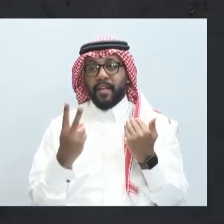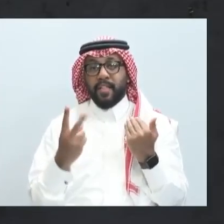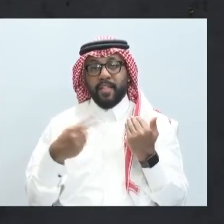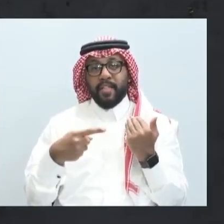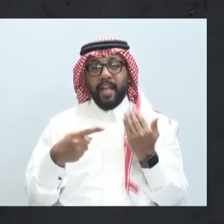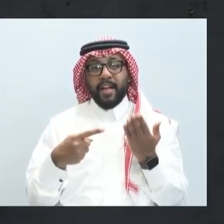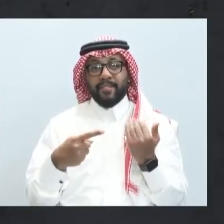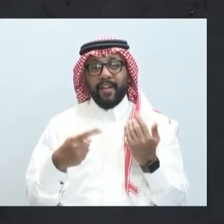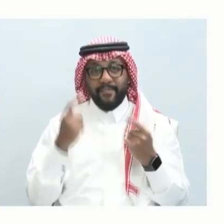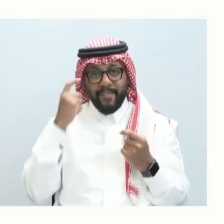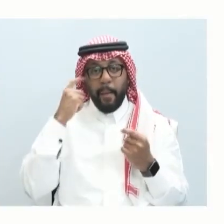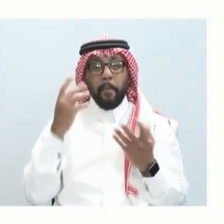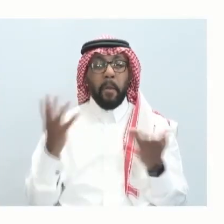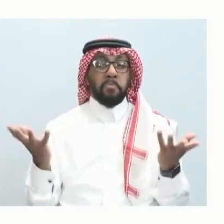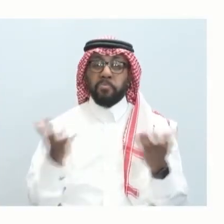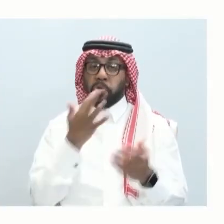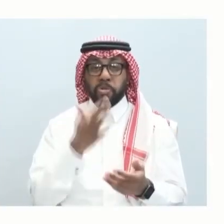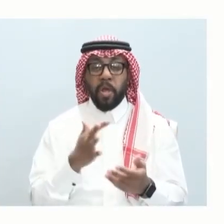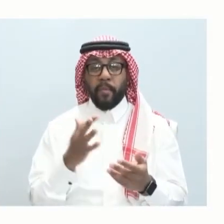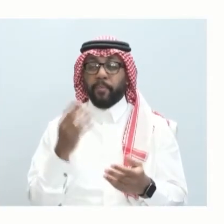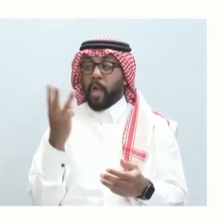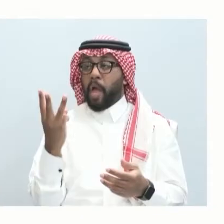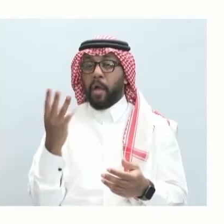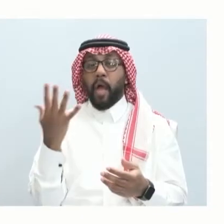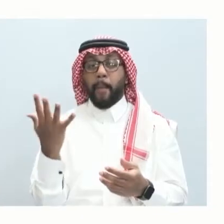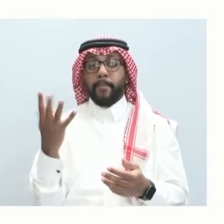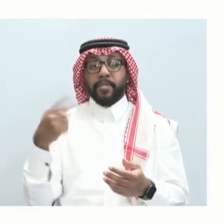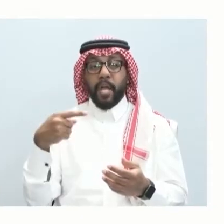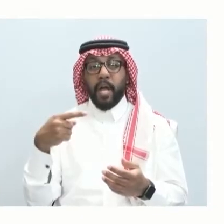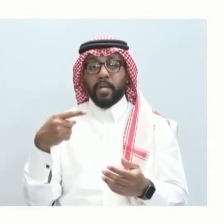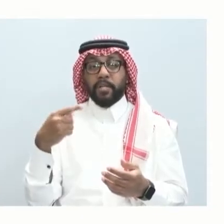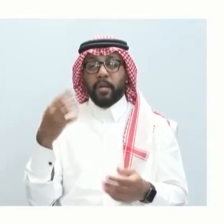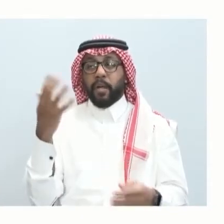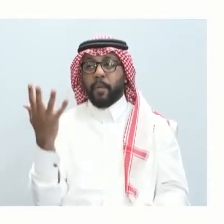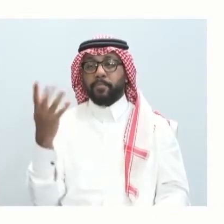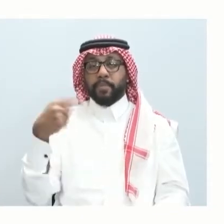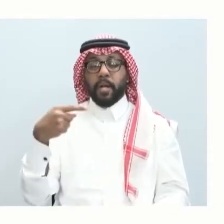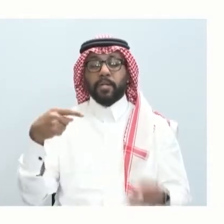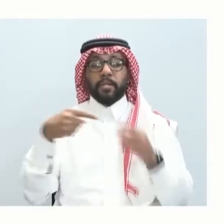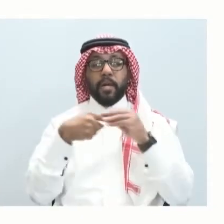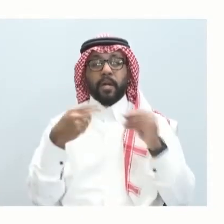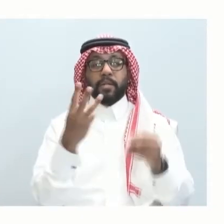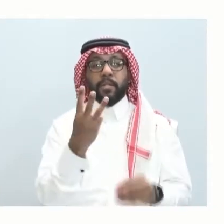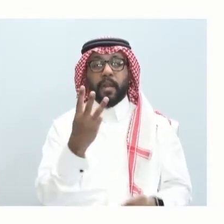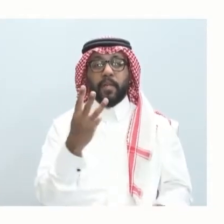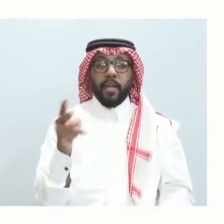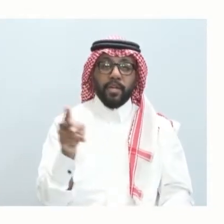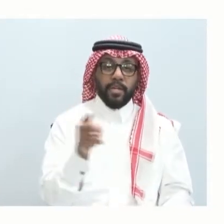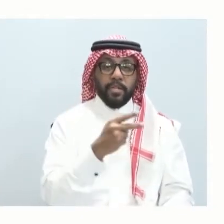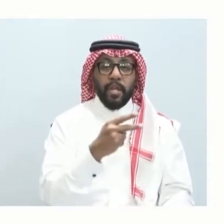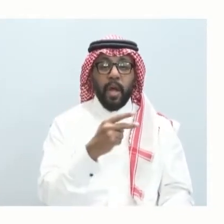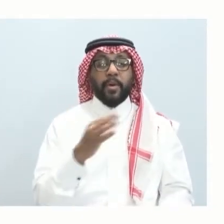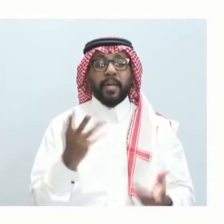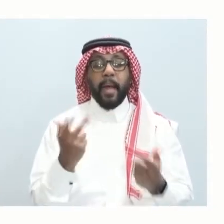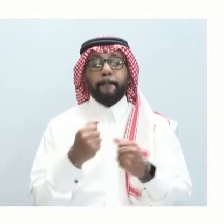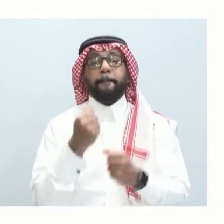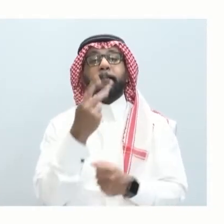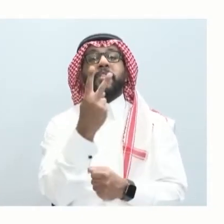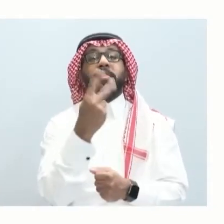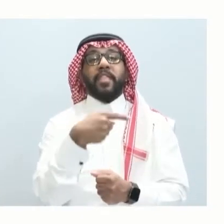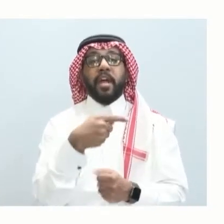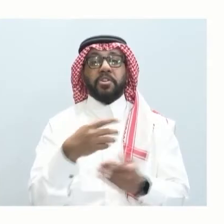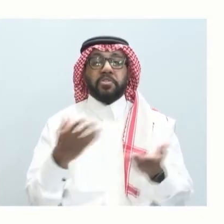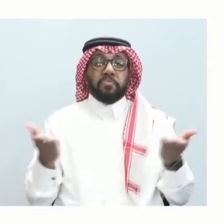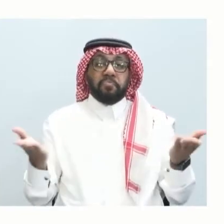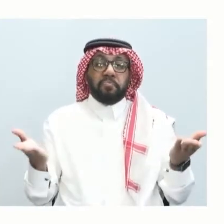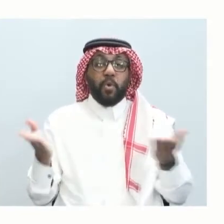اذا 15 مطروحا منها ثلاثه تساوي 12 نمله اذا وصلنا